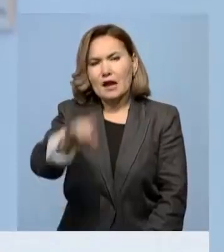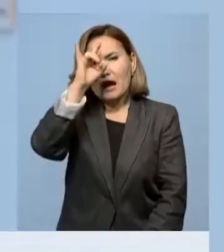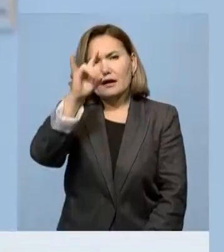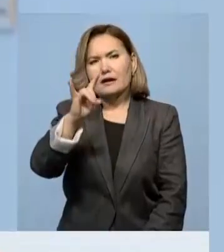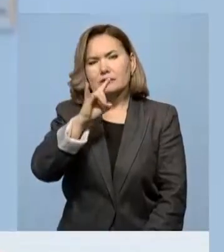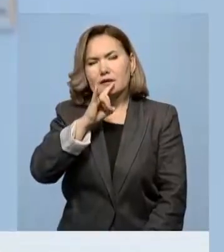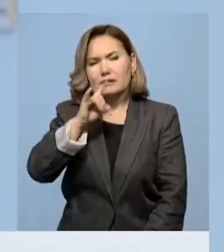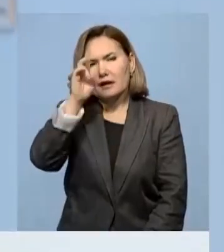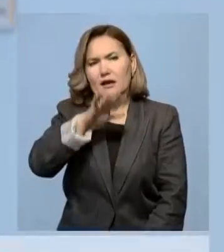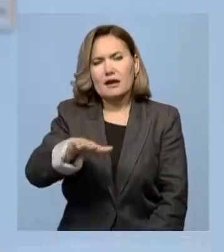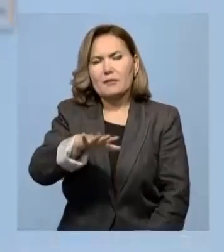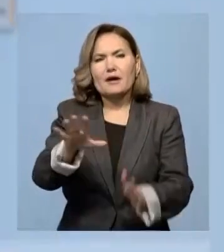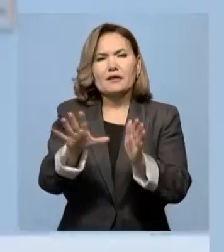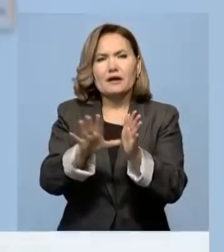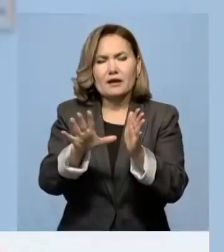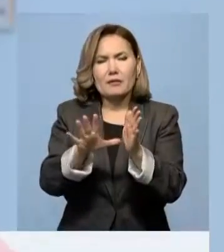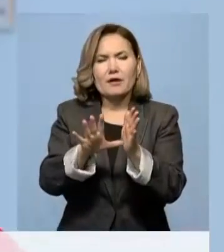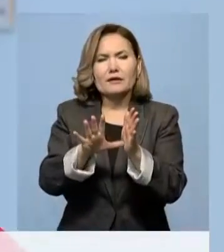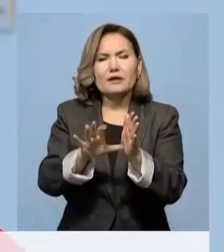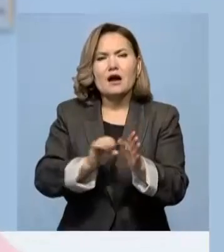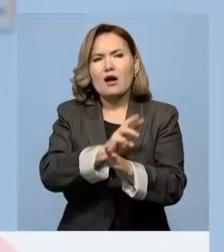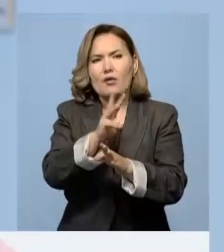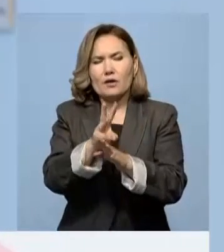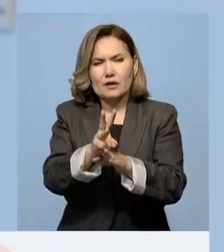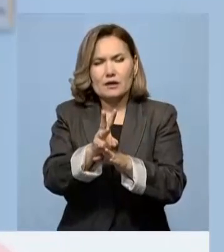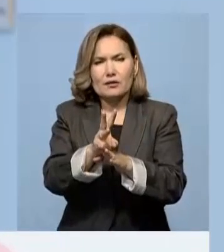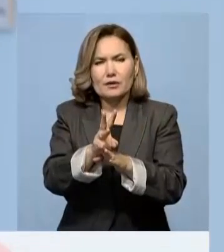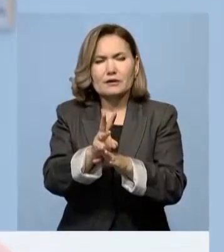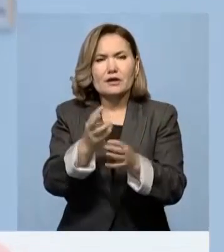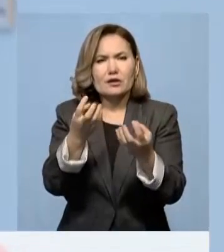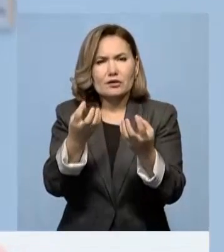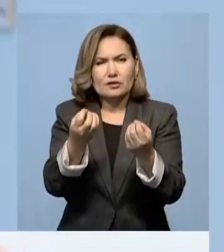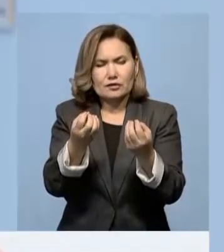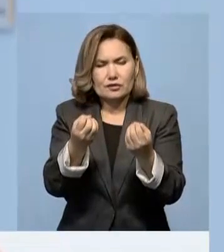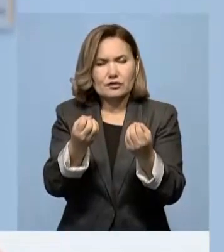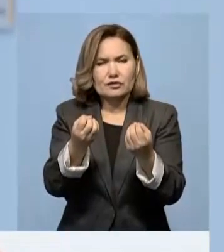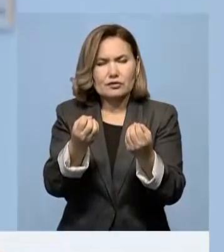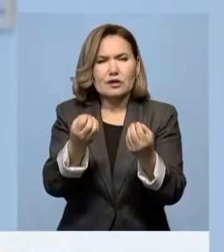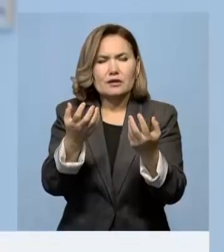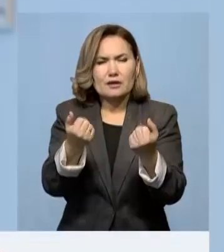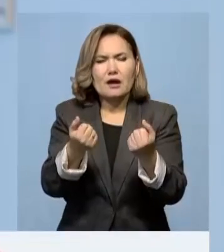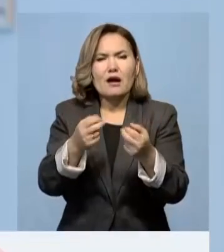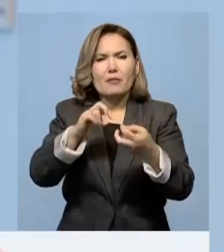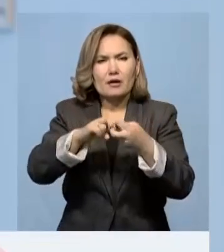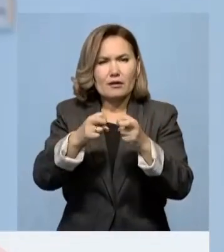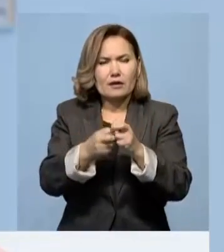Еліміздің энергетикалық қамтамасыздығы әлі өз орнына келген жоқ деп айтам.